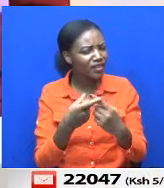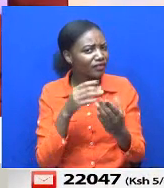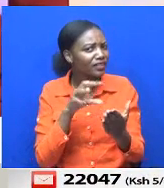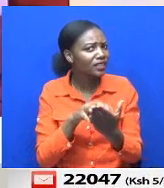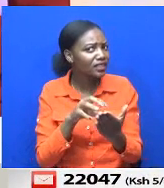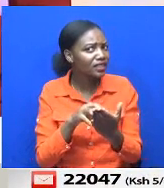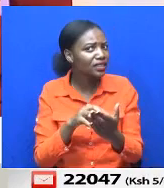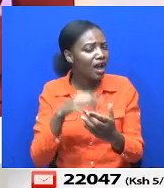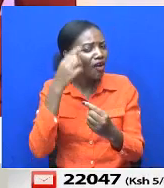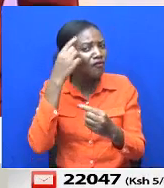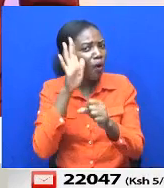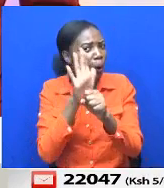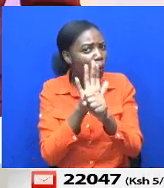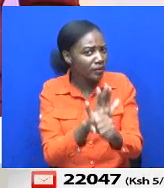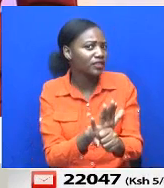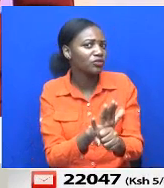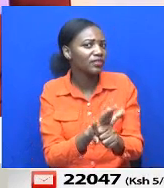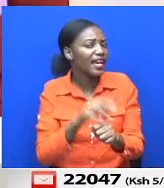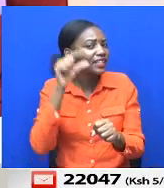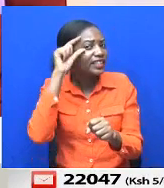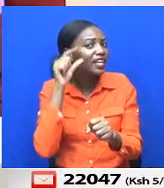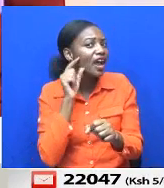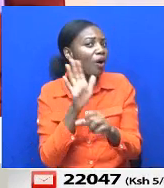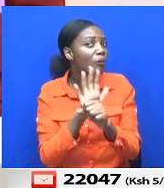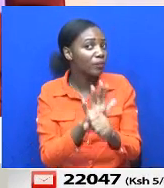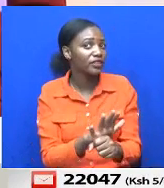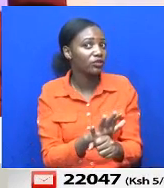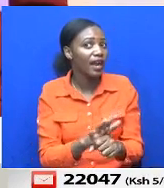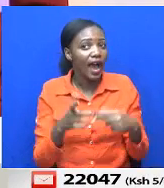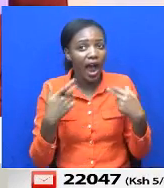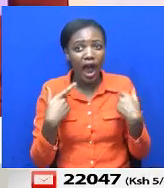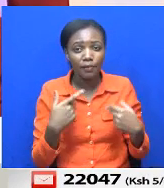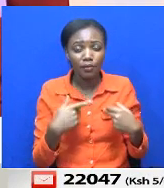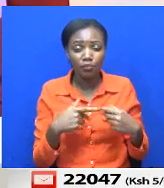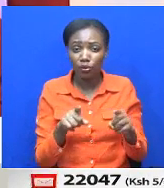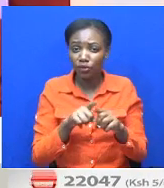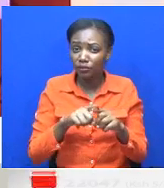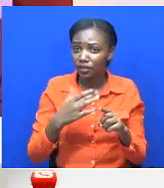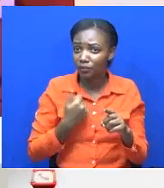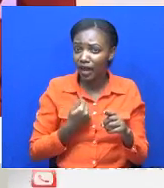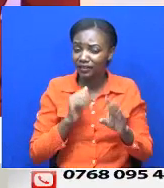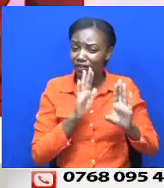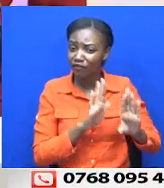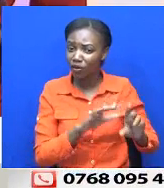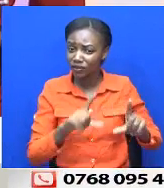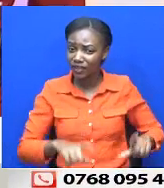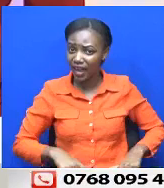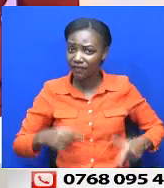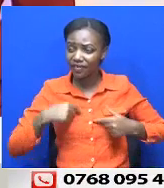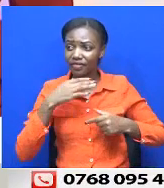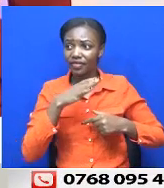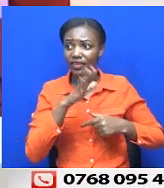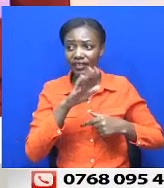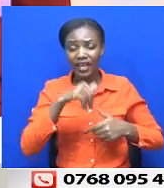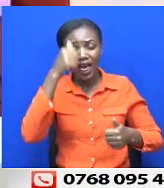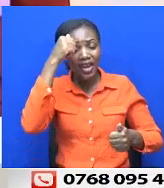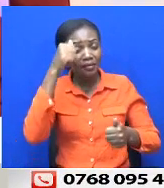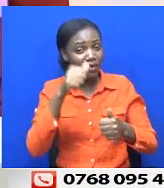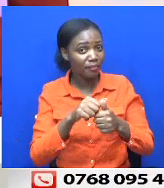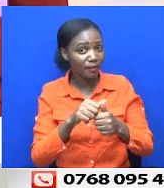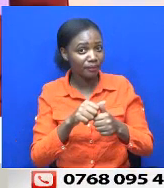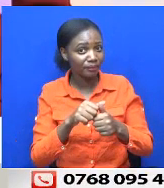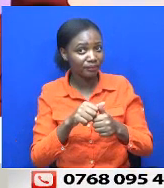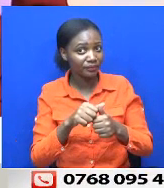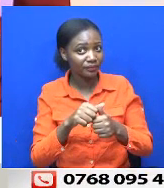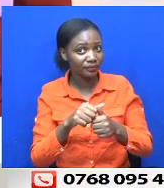za dhulma za kijinsia, ambapo watu ama wasichana wamepoteza maisha yao. Ukikumbuka habari kuhusu Carol